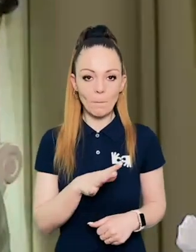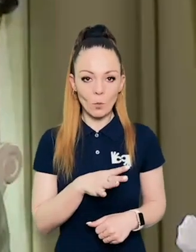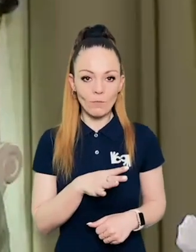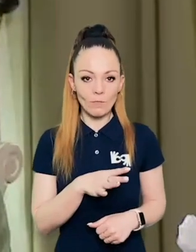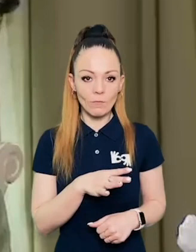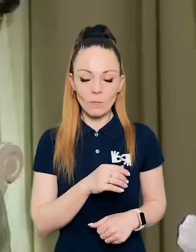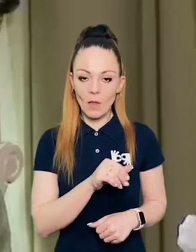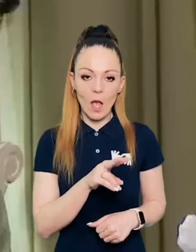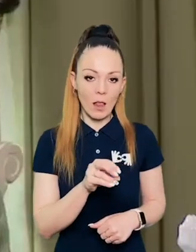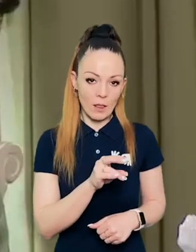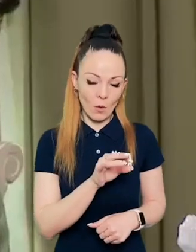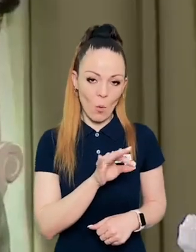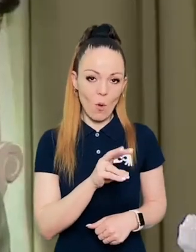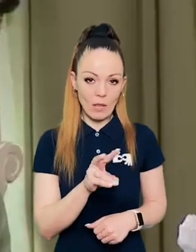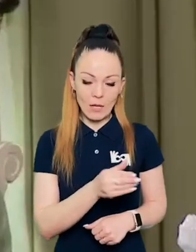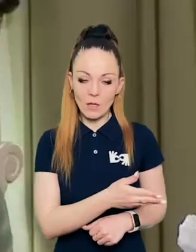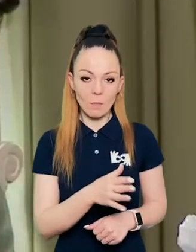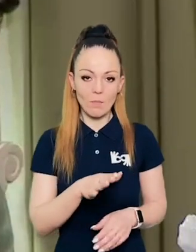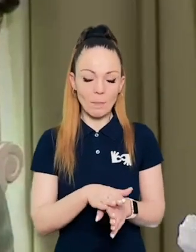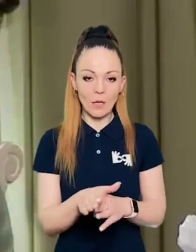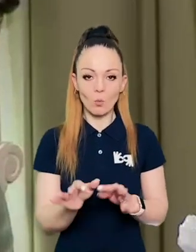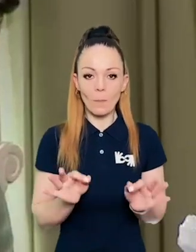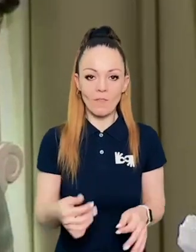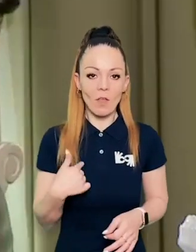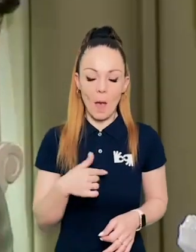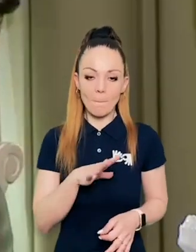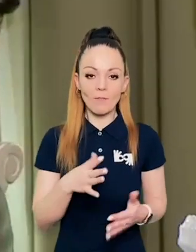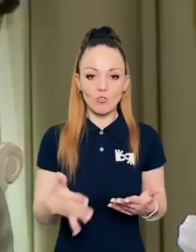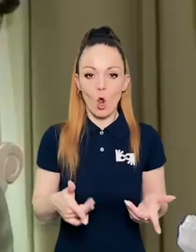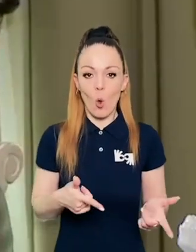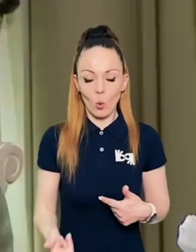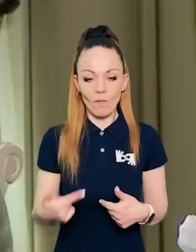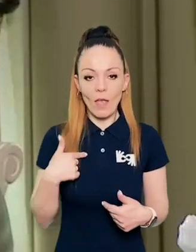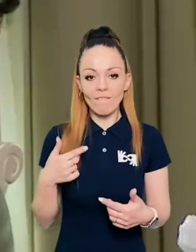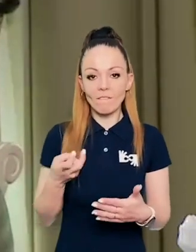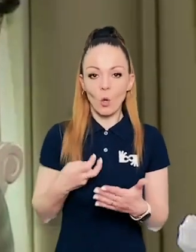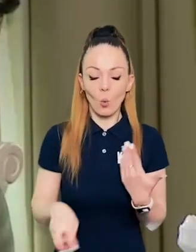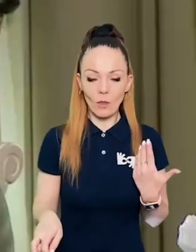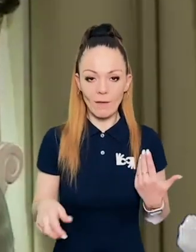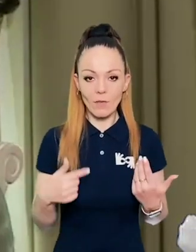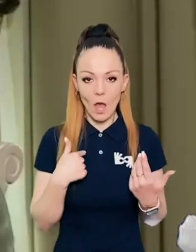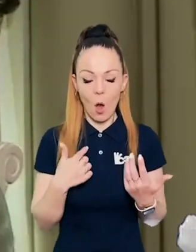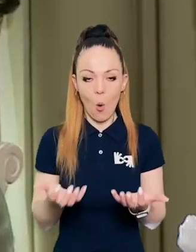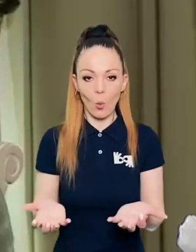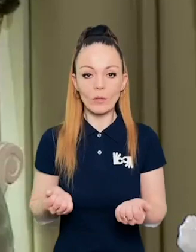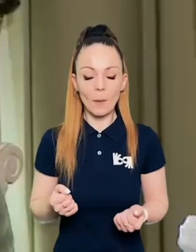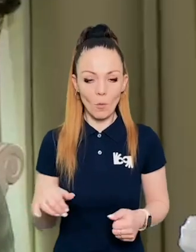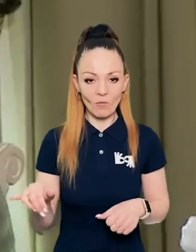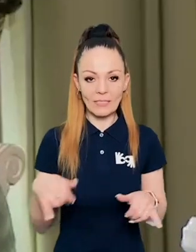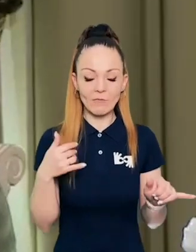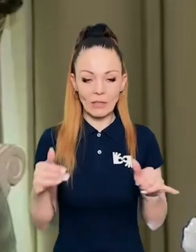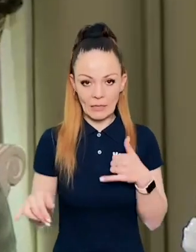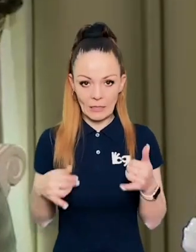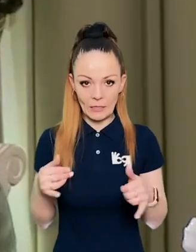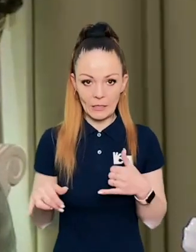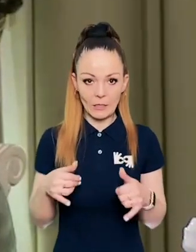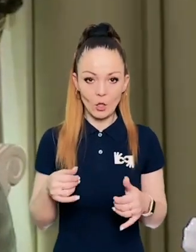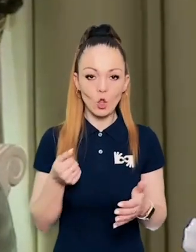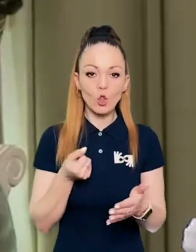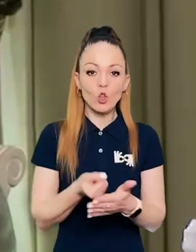Я вже був, Олена, абсолютно права, я вже був готовий. Я виходив, я